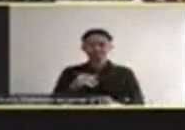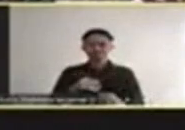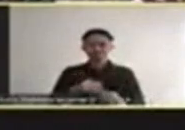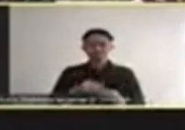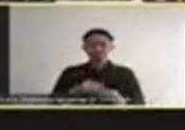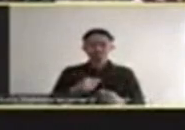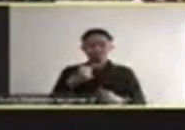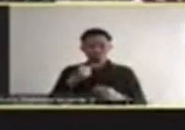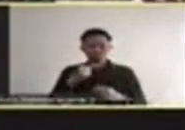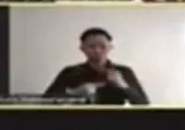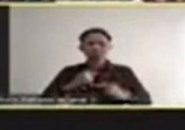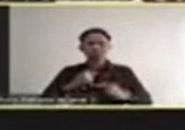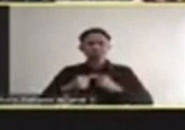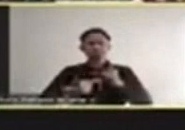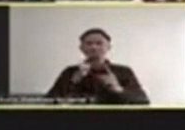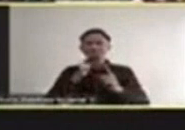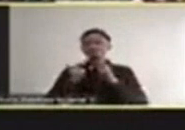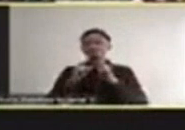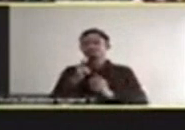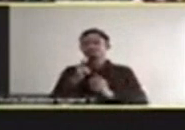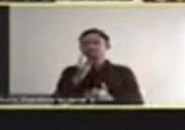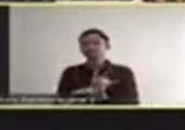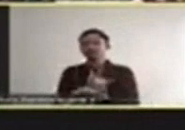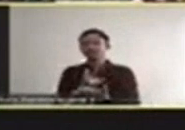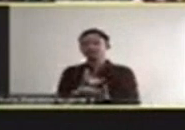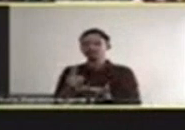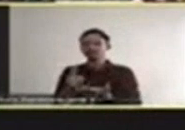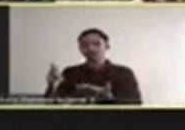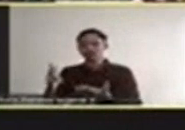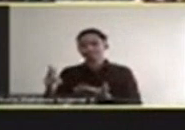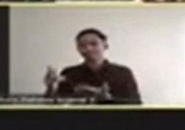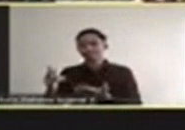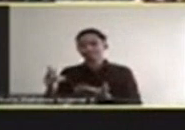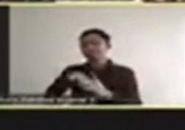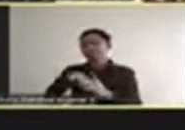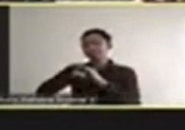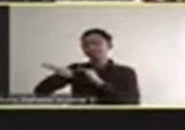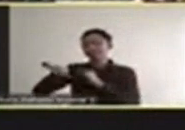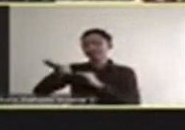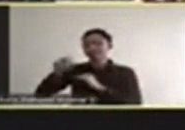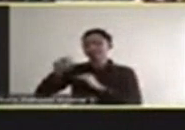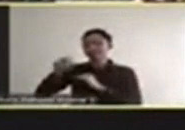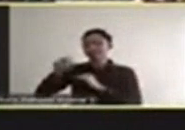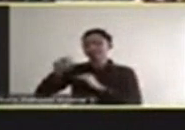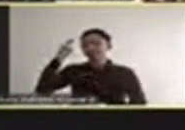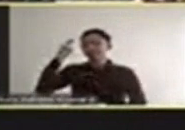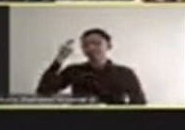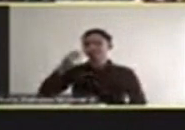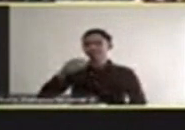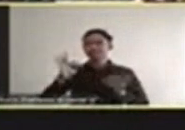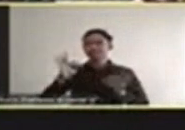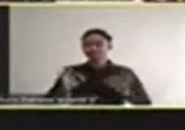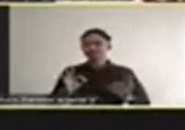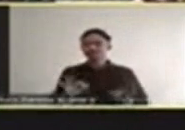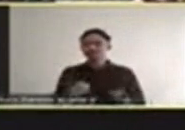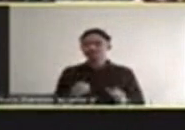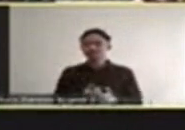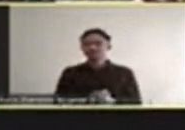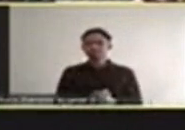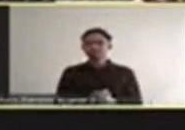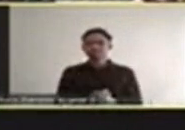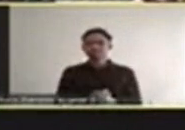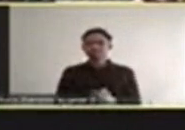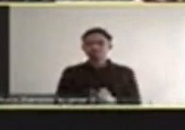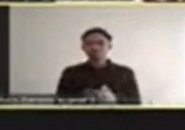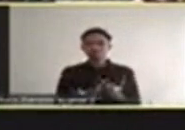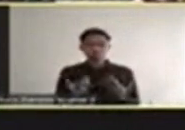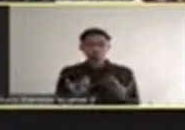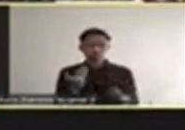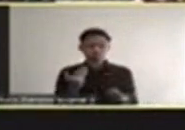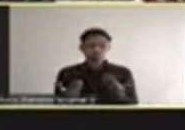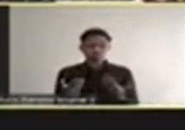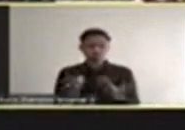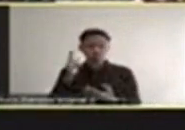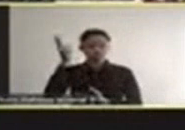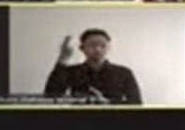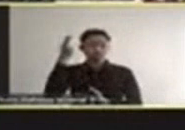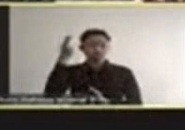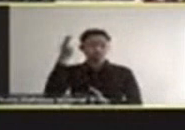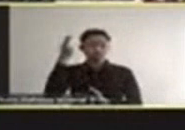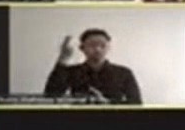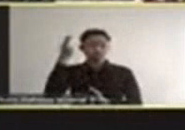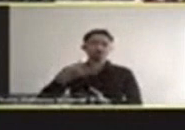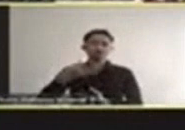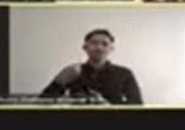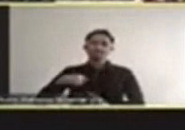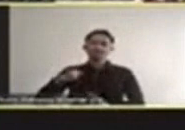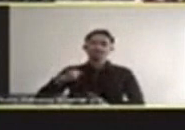dengan Kementerian Pendidikan untuk konteks ini. Bagaimana kemudian pemerintah dalam ini Kementerian Pendidikan